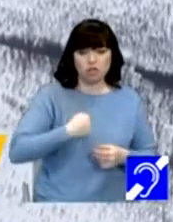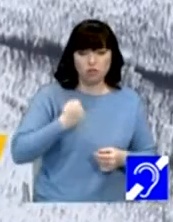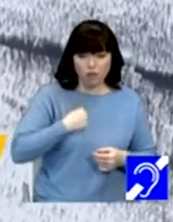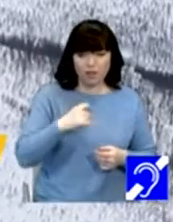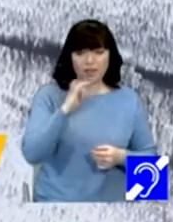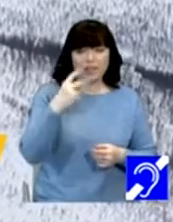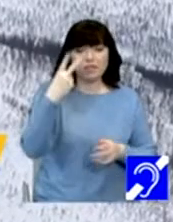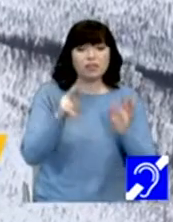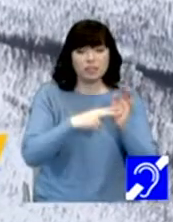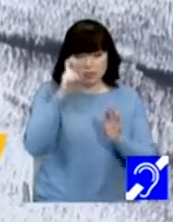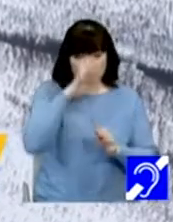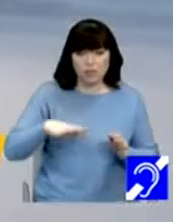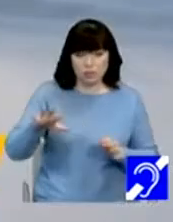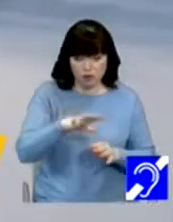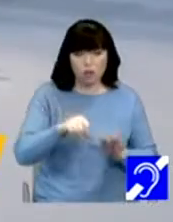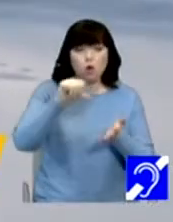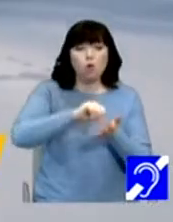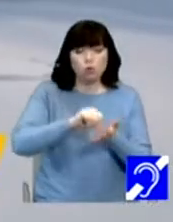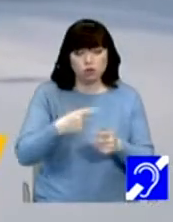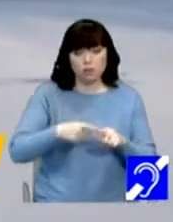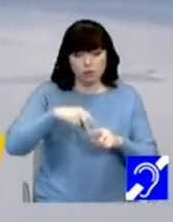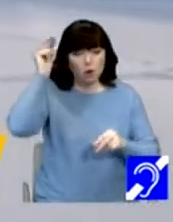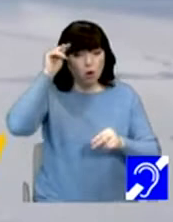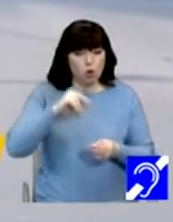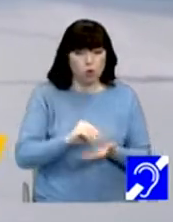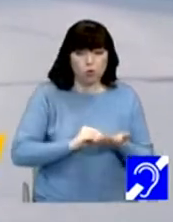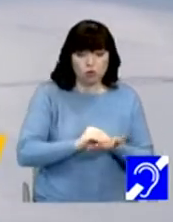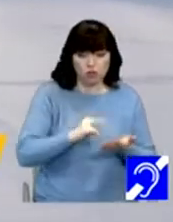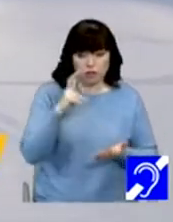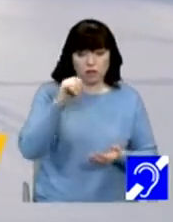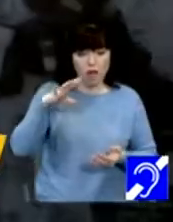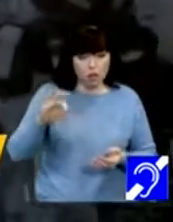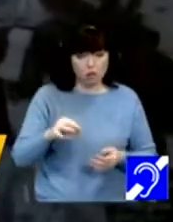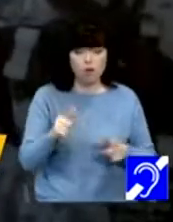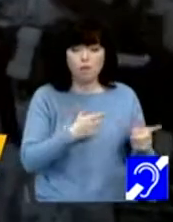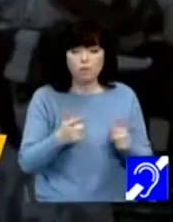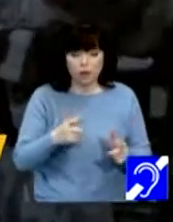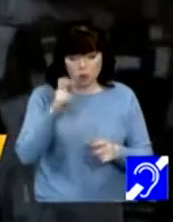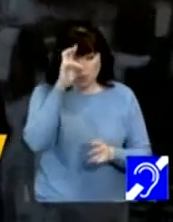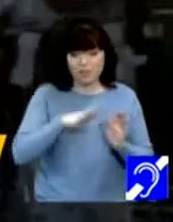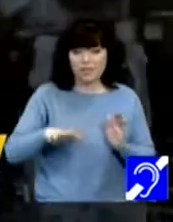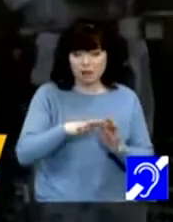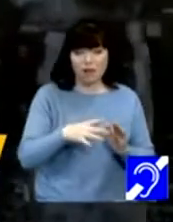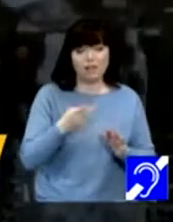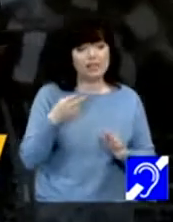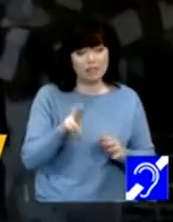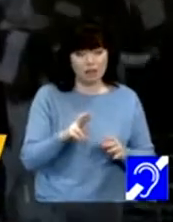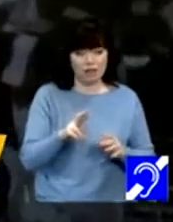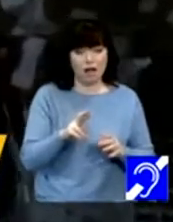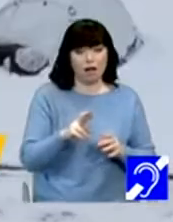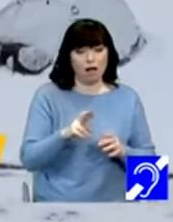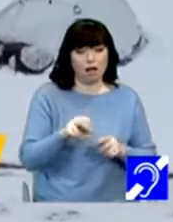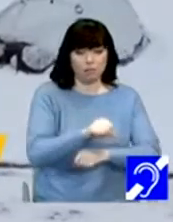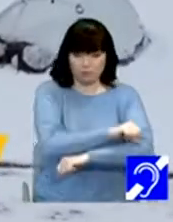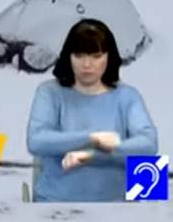din 27 de țări sunt implicați în exercițiul militar NATO destinat să pregătească țările pentru alianței